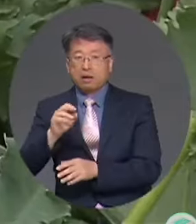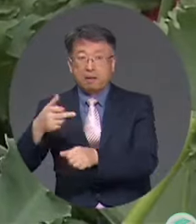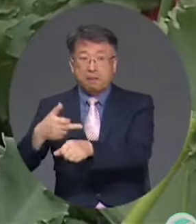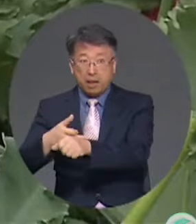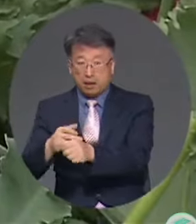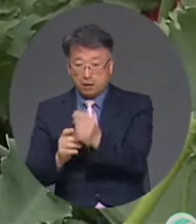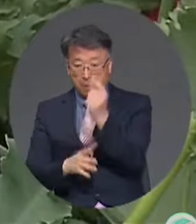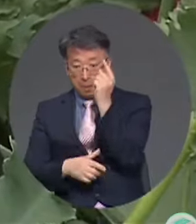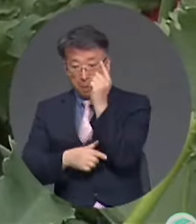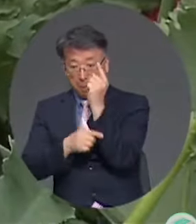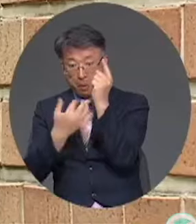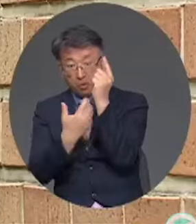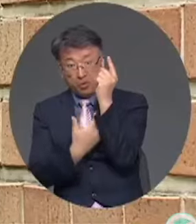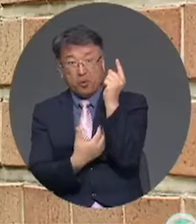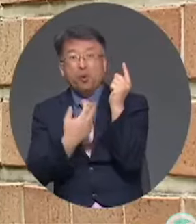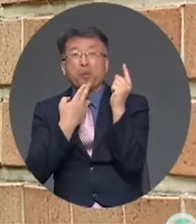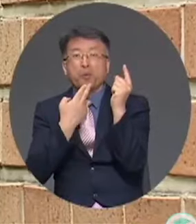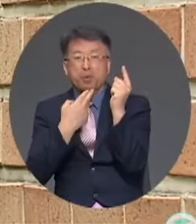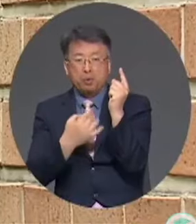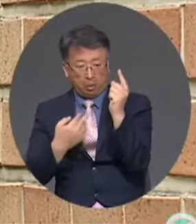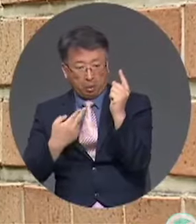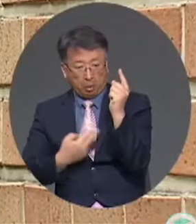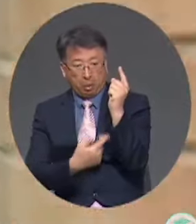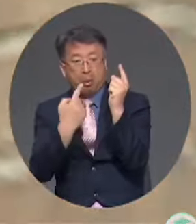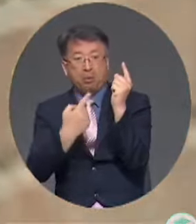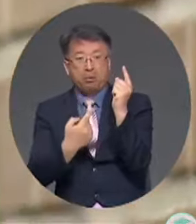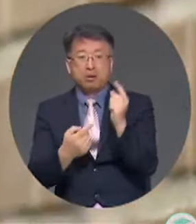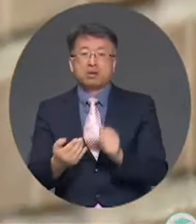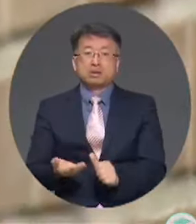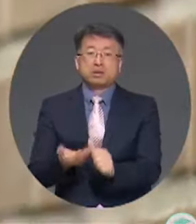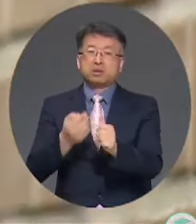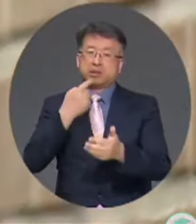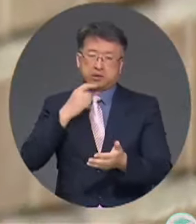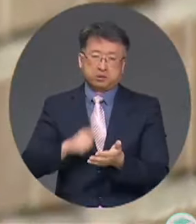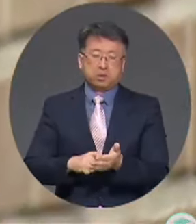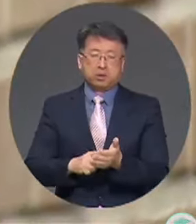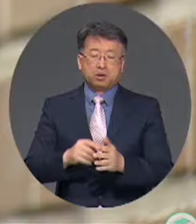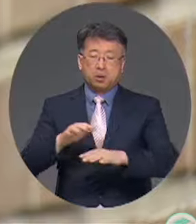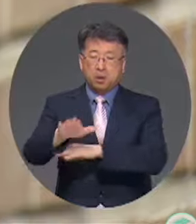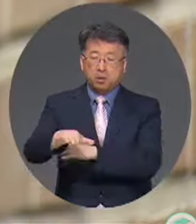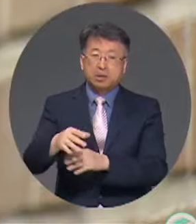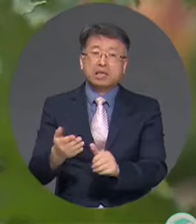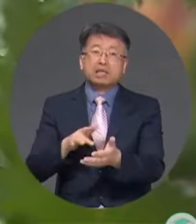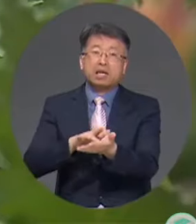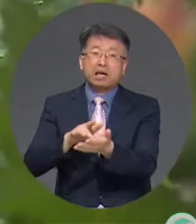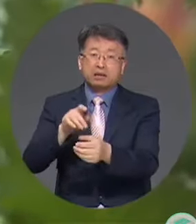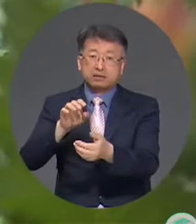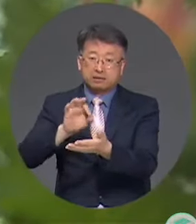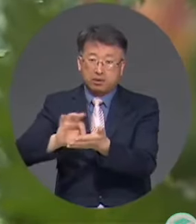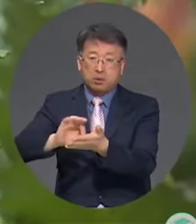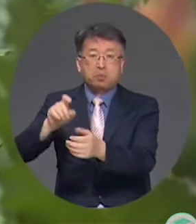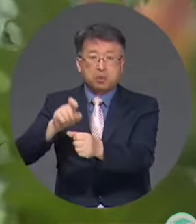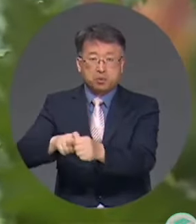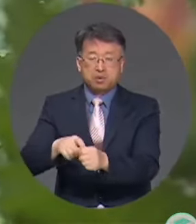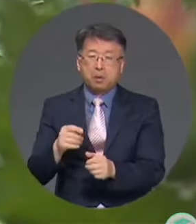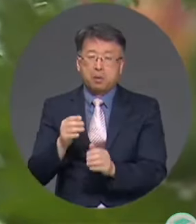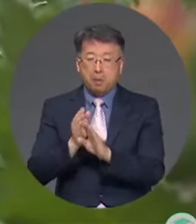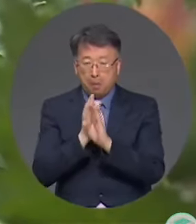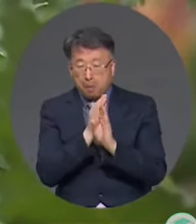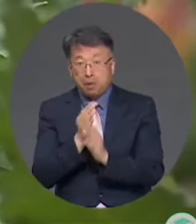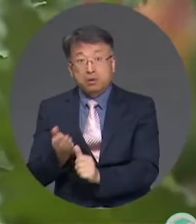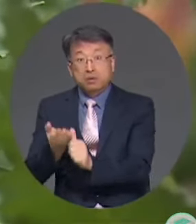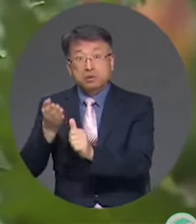것이 특징입니다. 양귀비는 손쉽게 재배할 수 있어 농어촌 등에선 약재로 쓰려고 몰래 재배하는 경우도